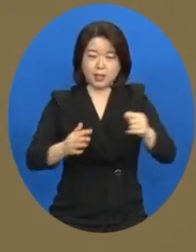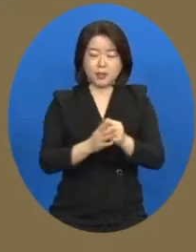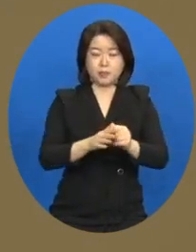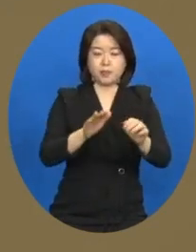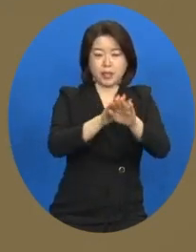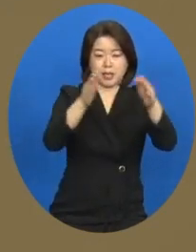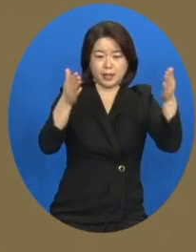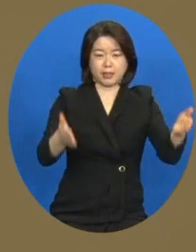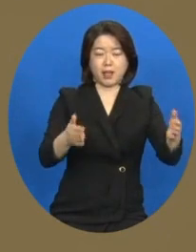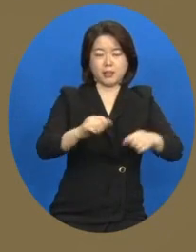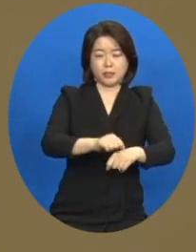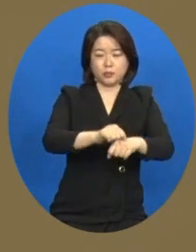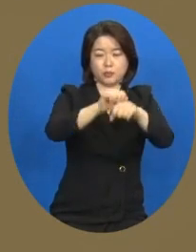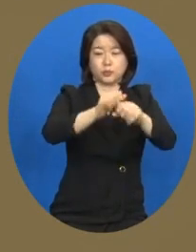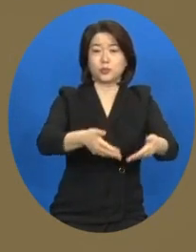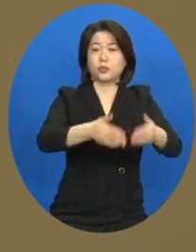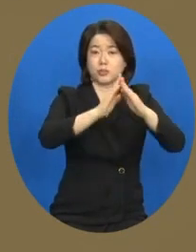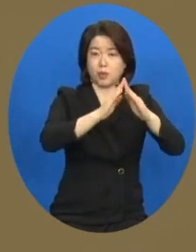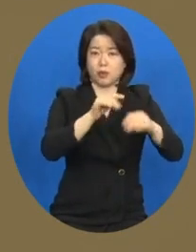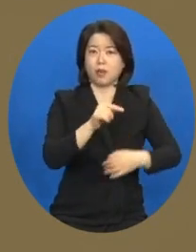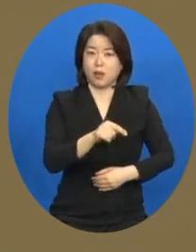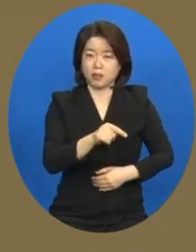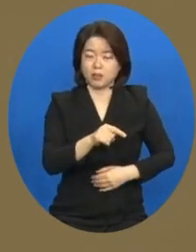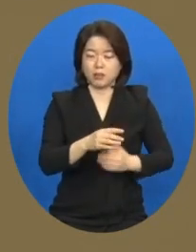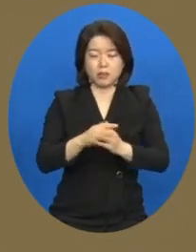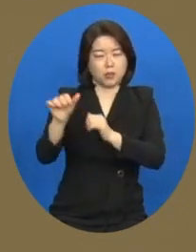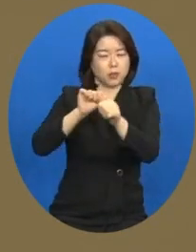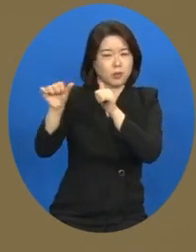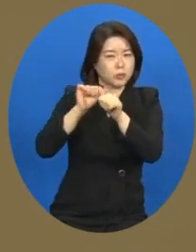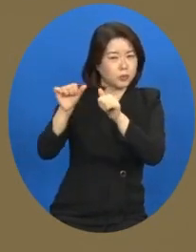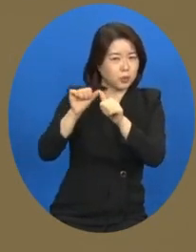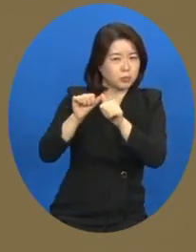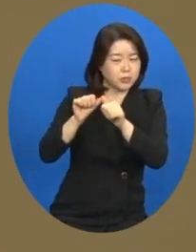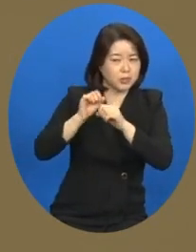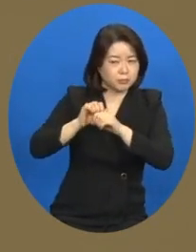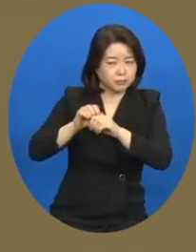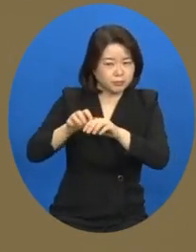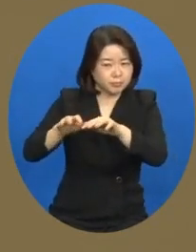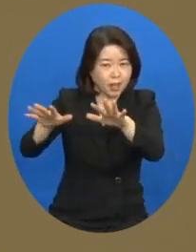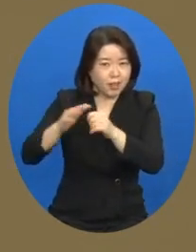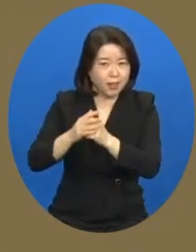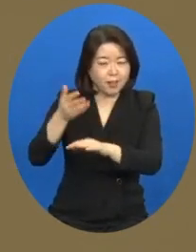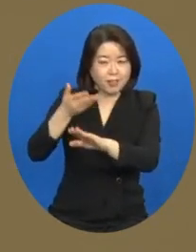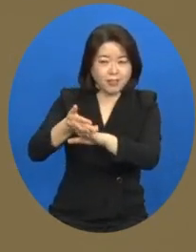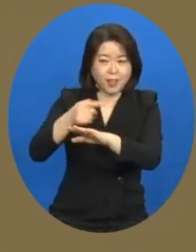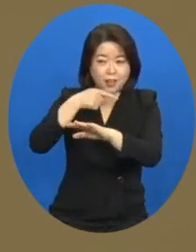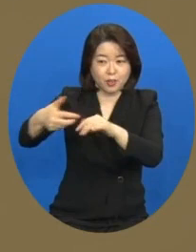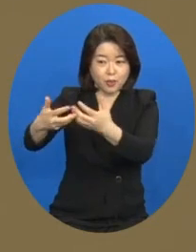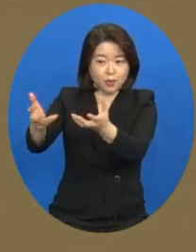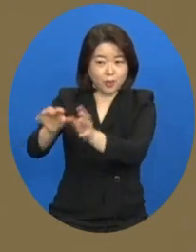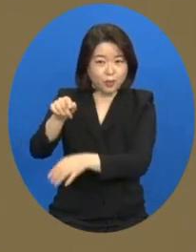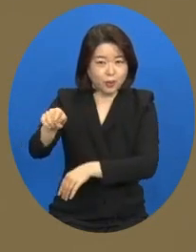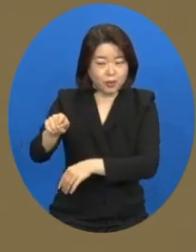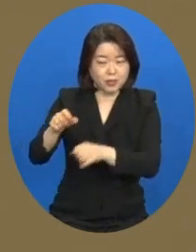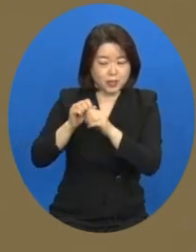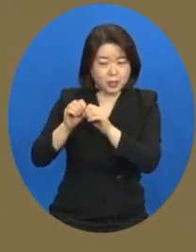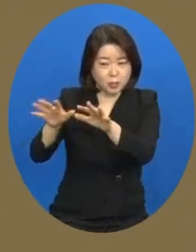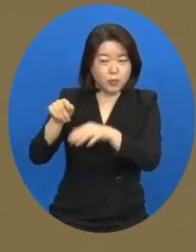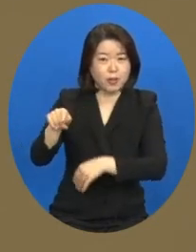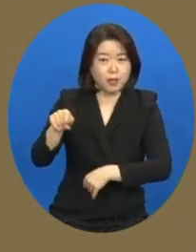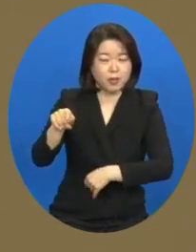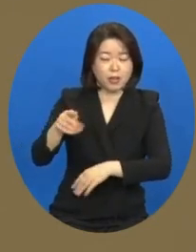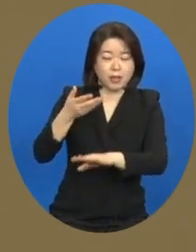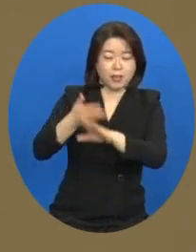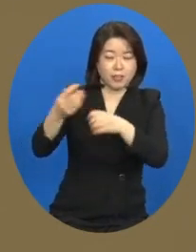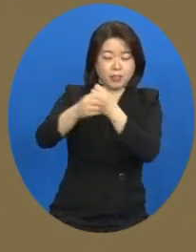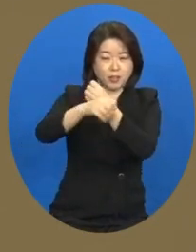쌓았어요. 이 단을 쌓았다는 소문이 다른 지파에게 전해진 겁니다. 다른 지파가